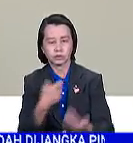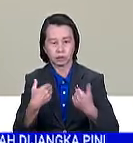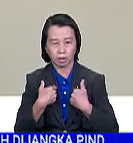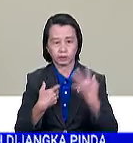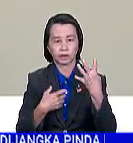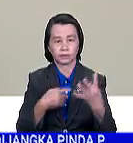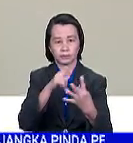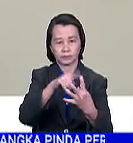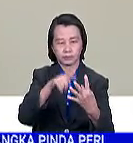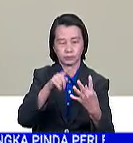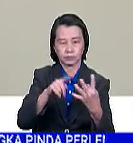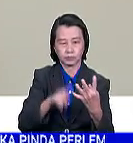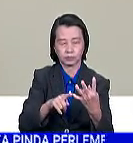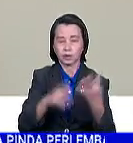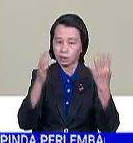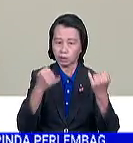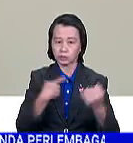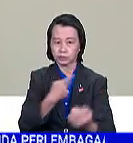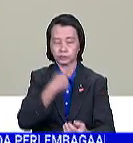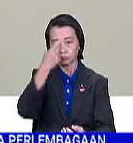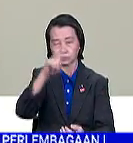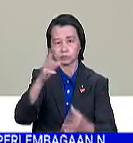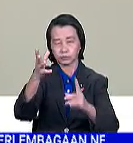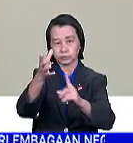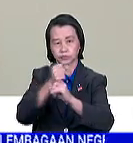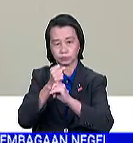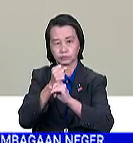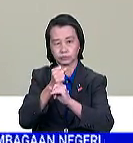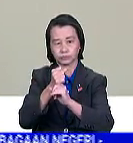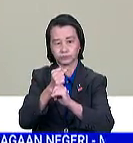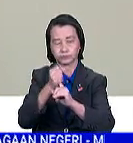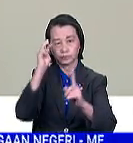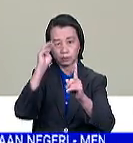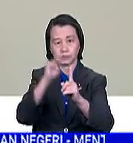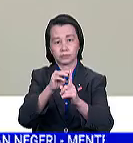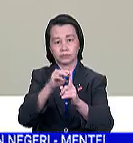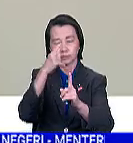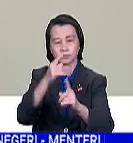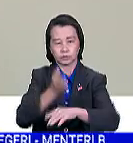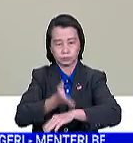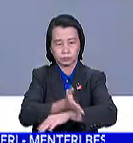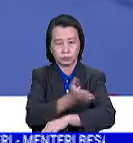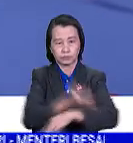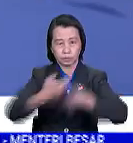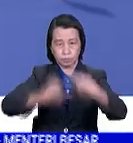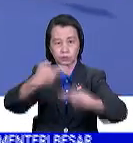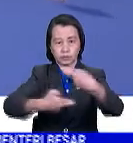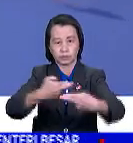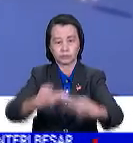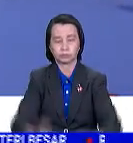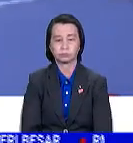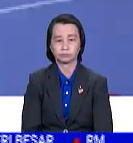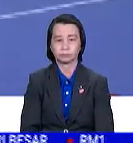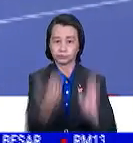4 test match, so harapan kita adalah untuk mencapai mata untuk improve kita punya ranking.